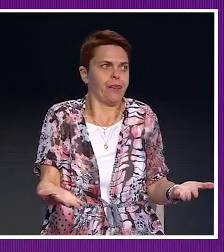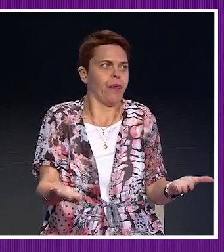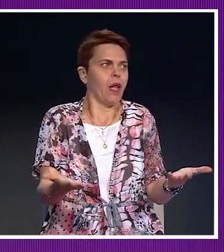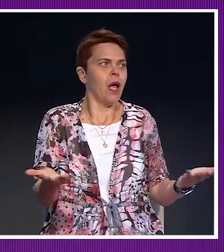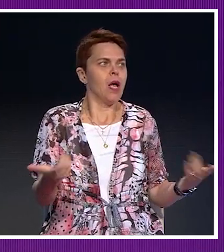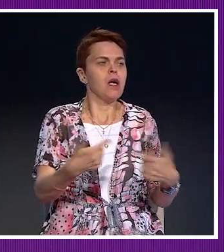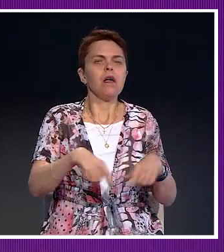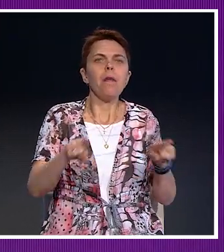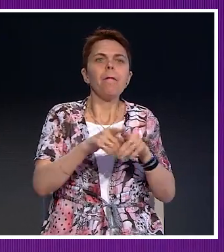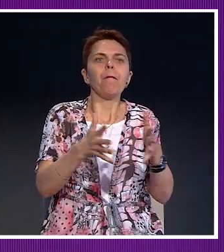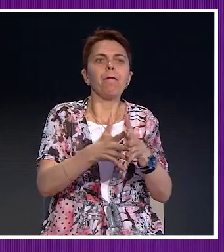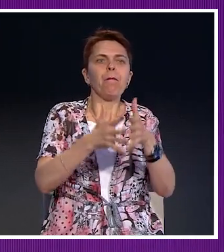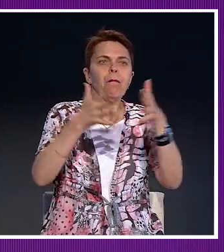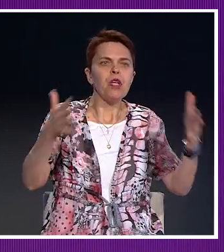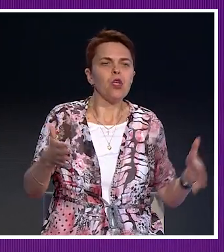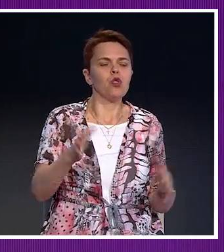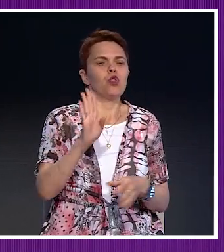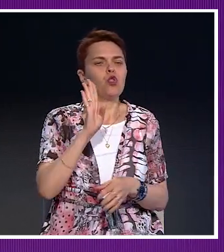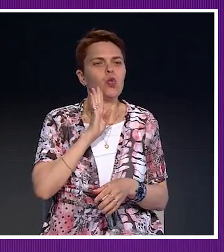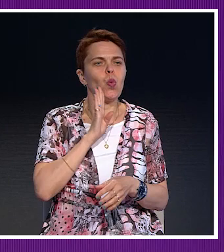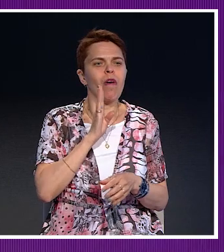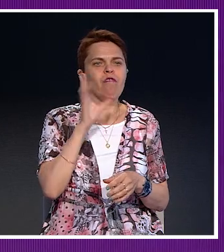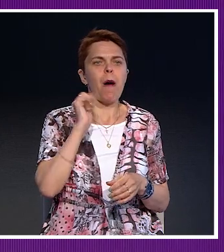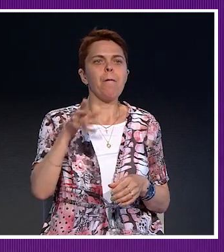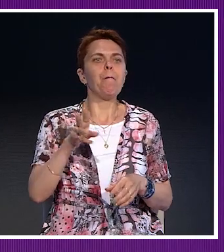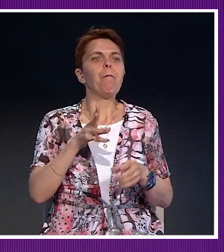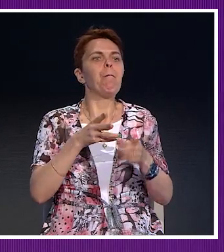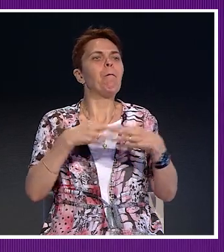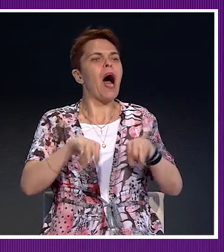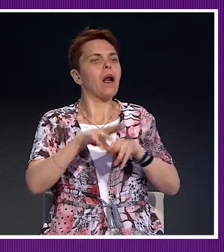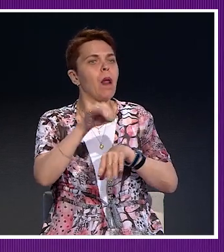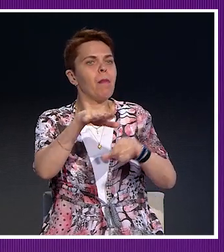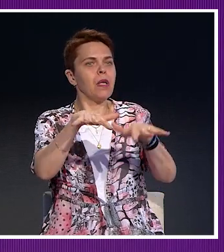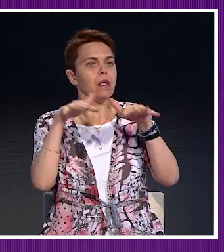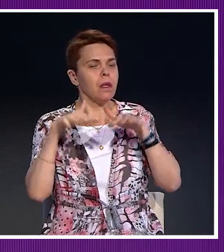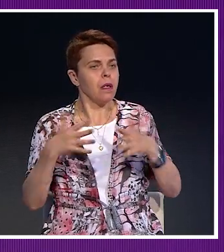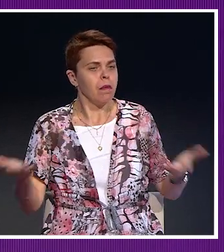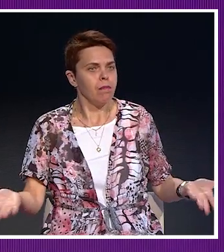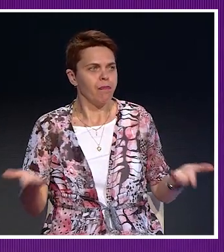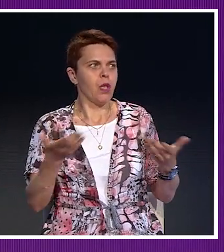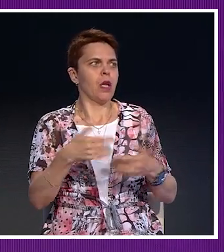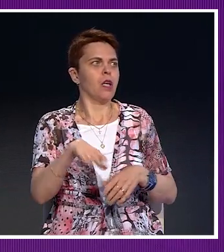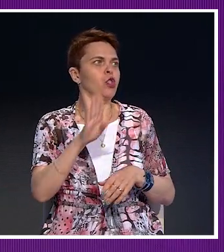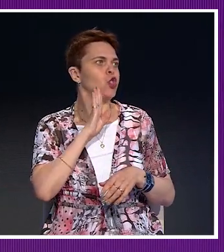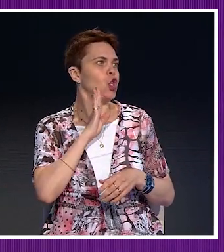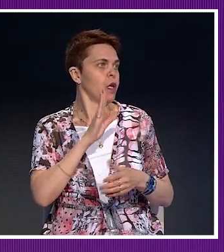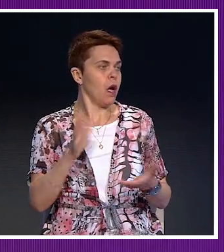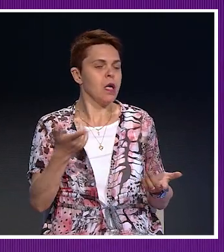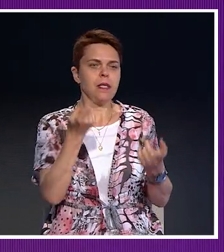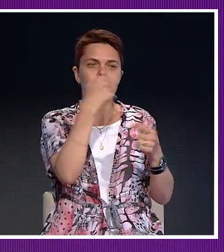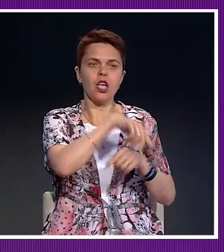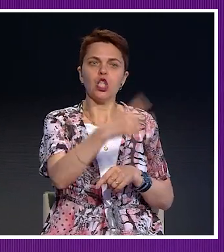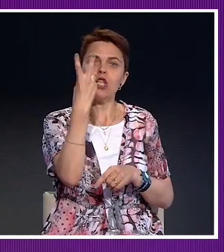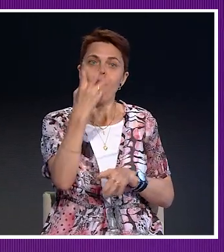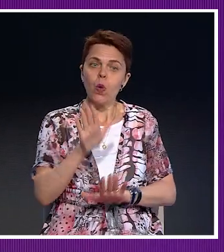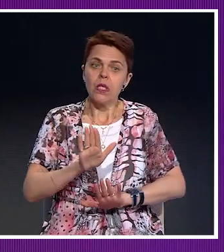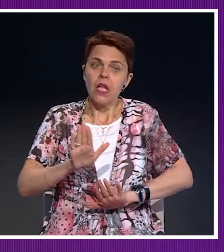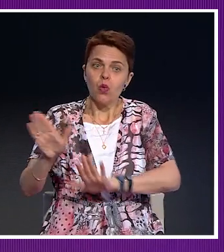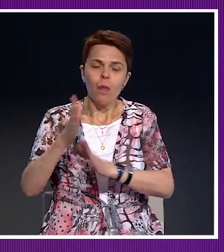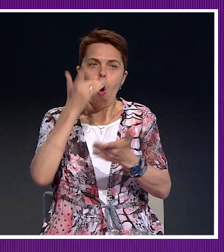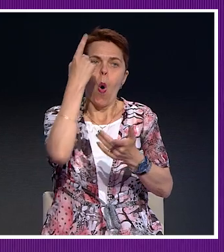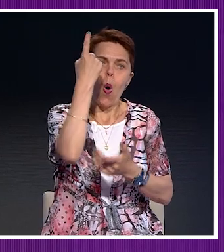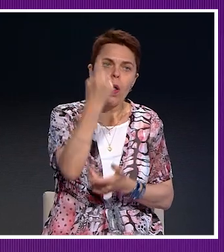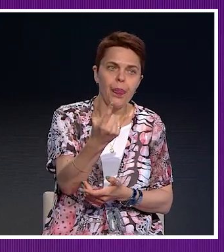партією з найбільшою представленістю жінок в парламенті, у фракції, очолює партію жінка. Серед двох заступників